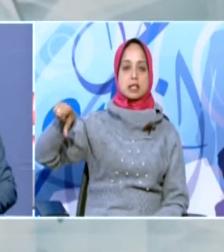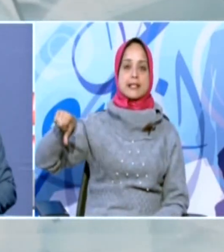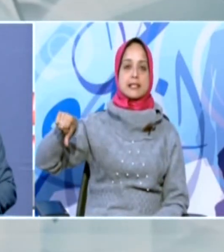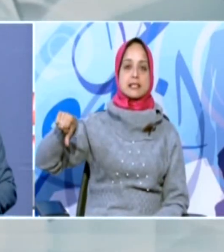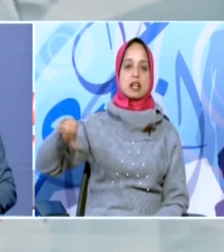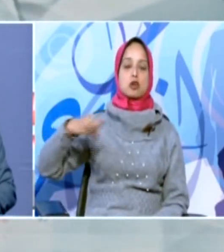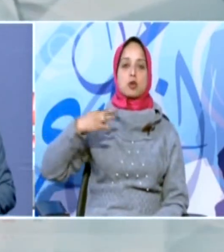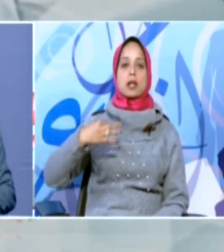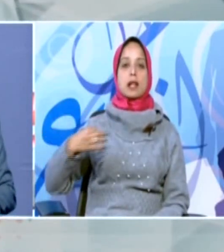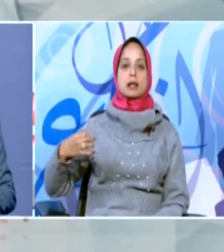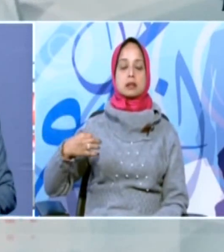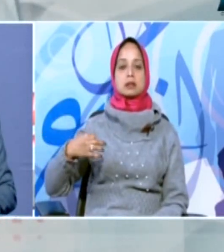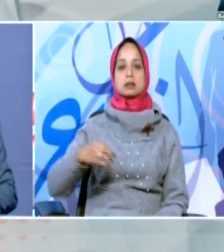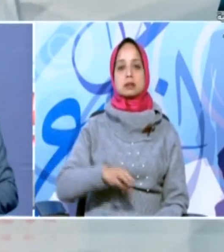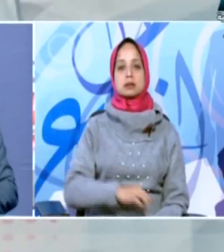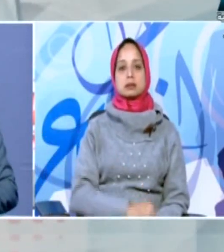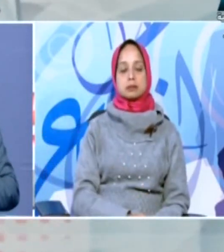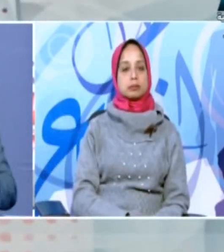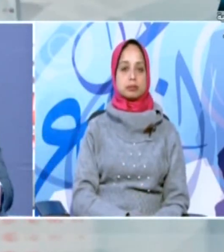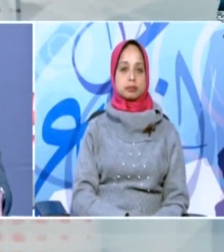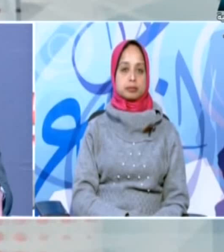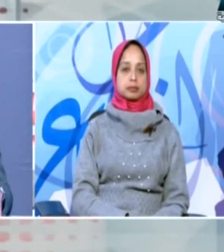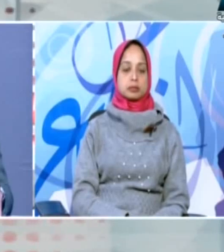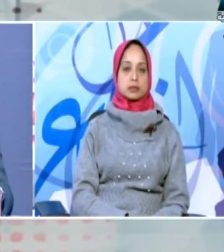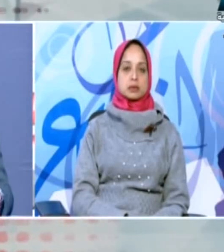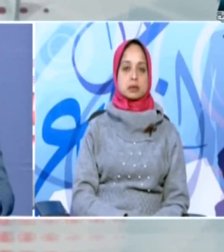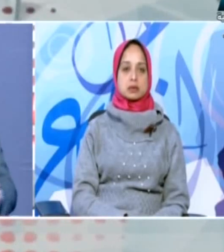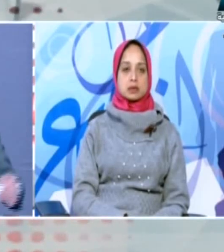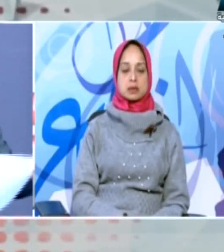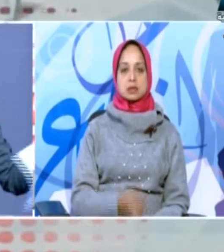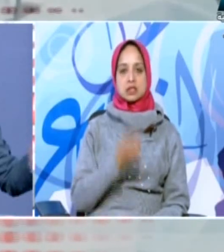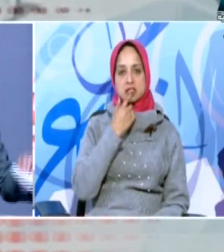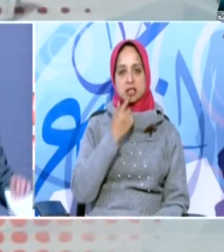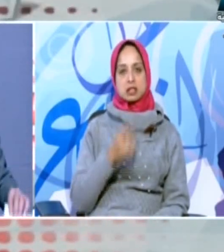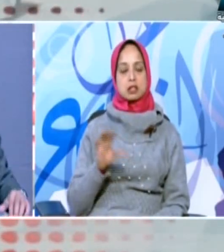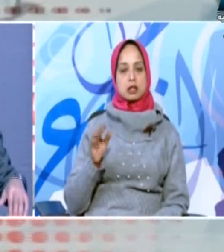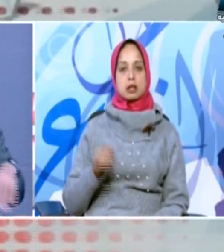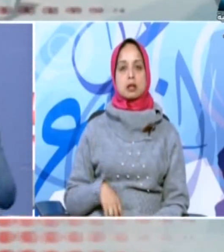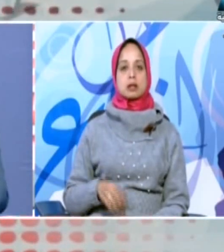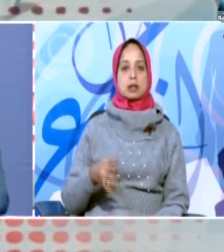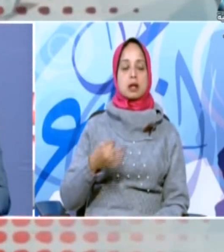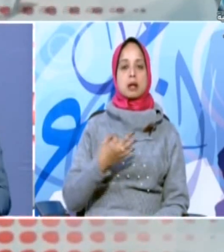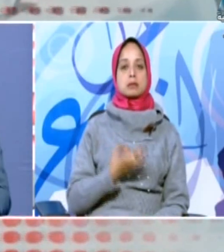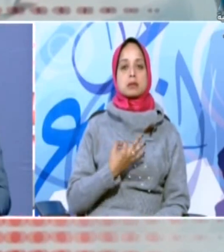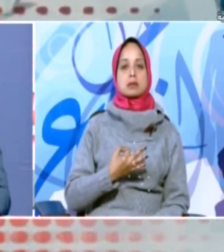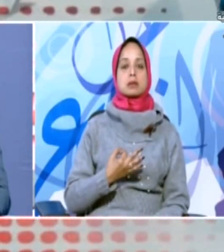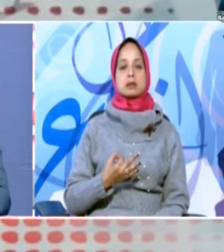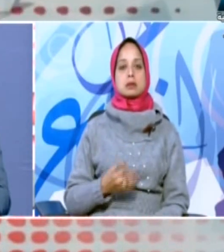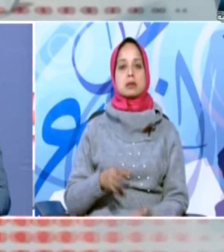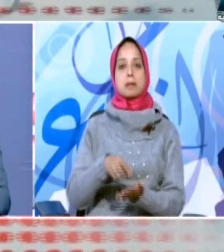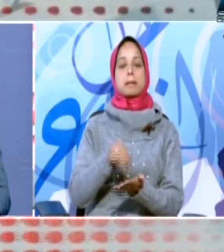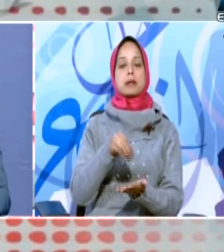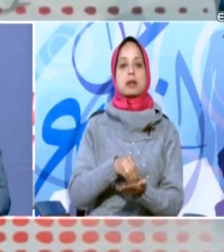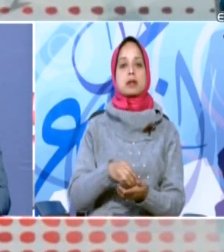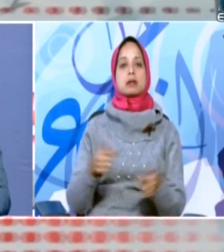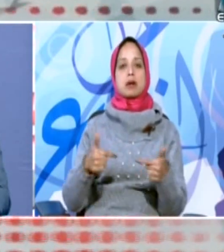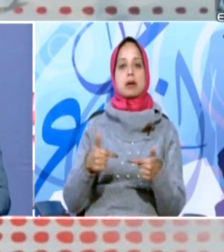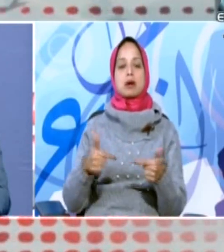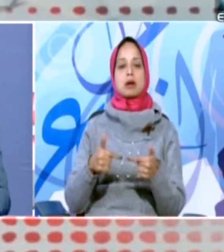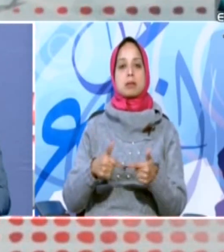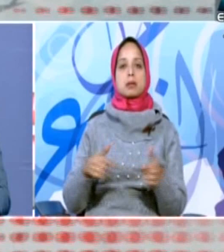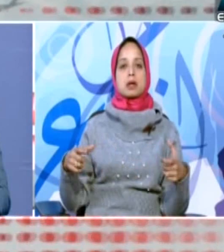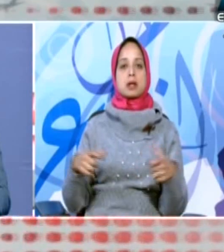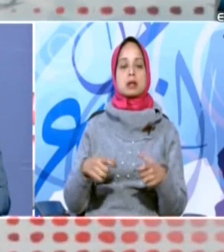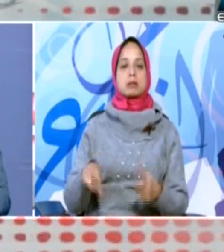سنة كام؟ 39. طب من 35 في بوادر حرب وهيتكلموا عن حرب. حزب الوفد بره الحكومة